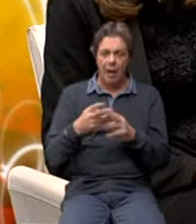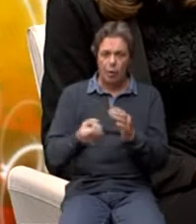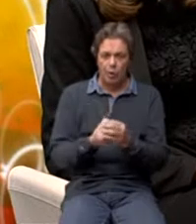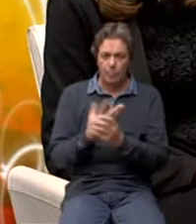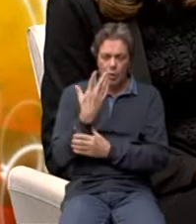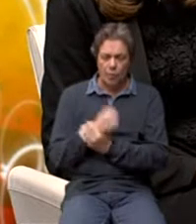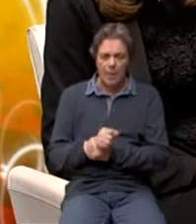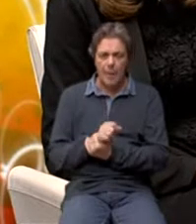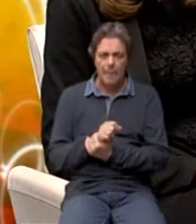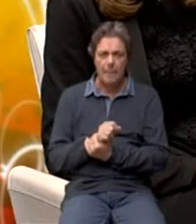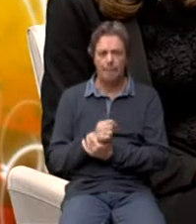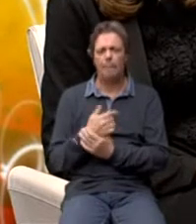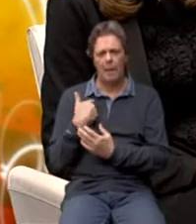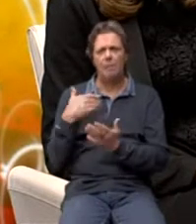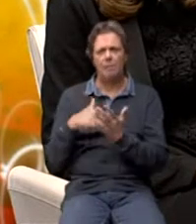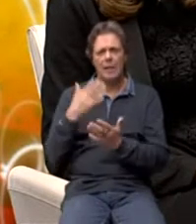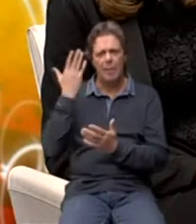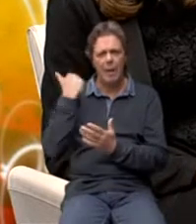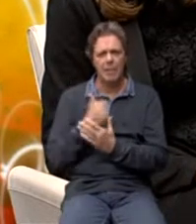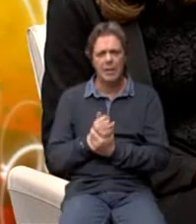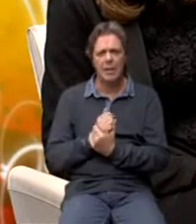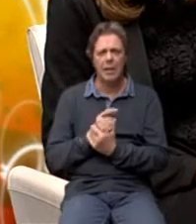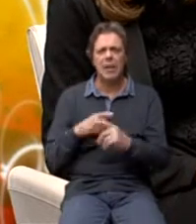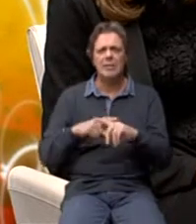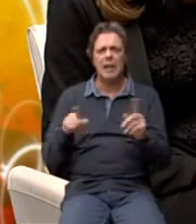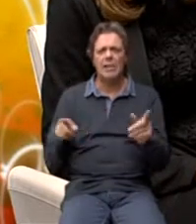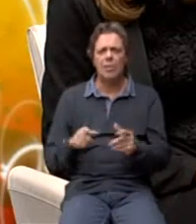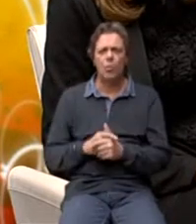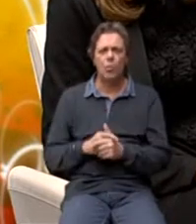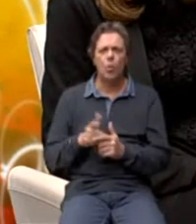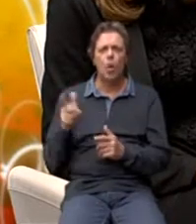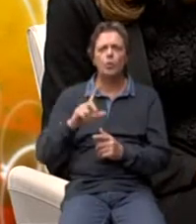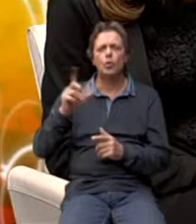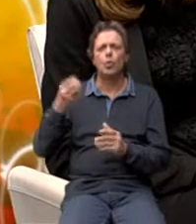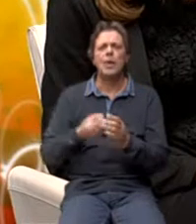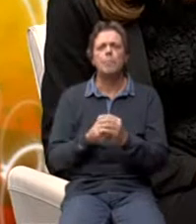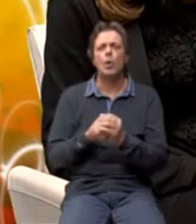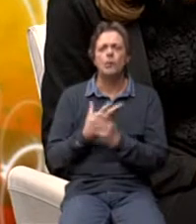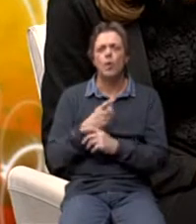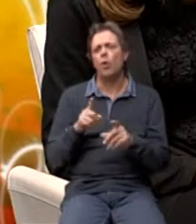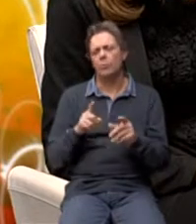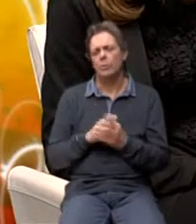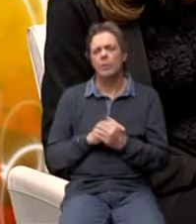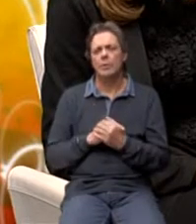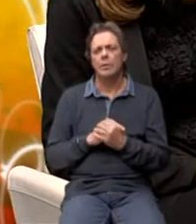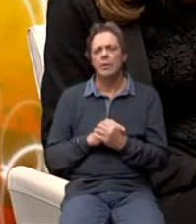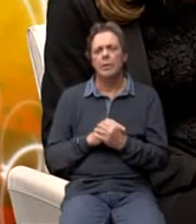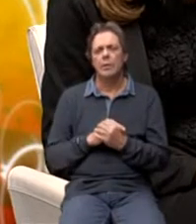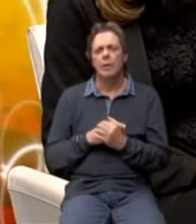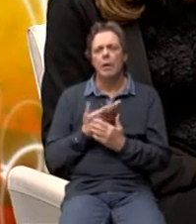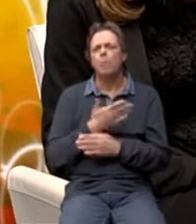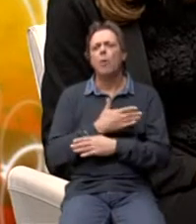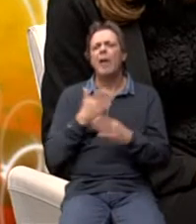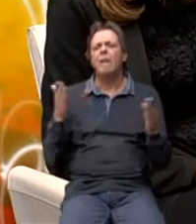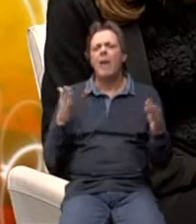proizvodnja bi trebala biti, za razliku od ostalih proizvodnji, kao i ostale proizvodnje, pod